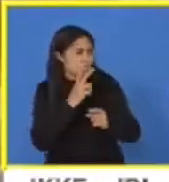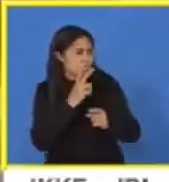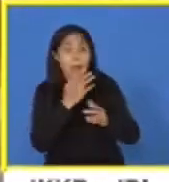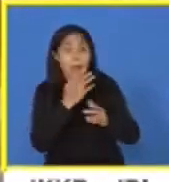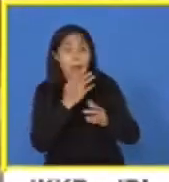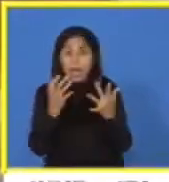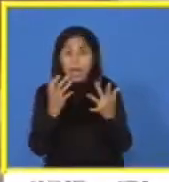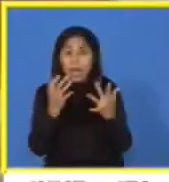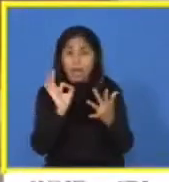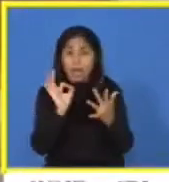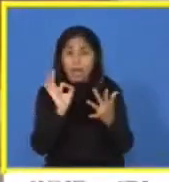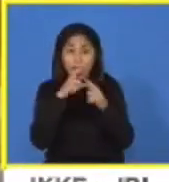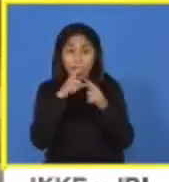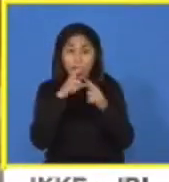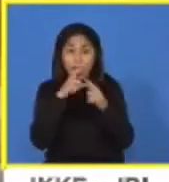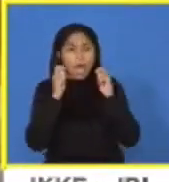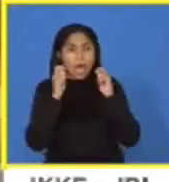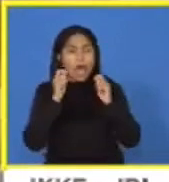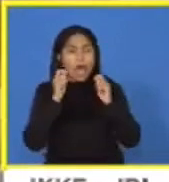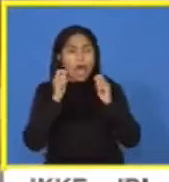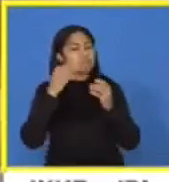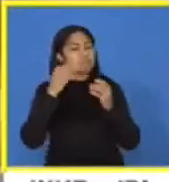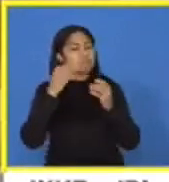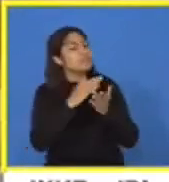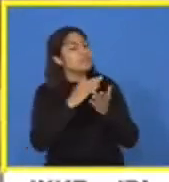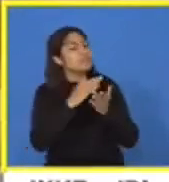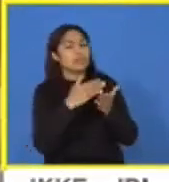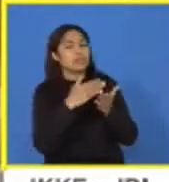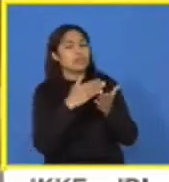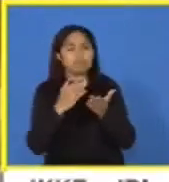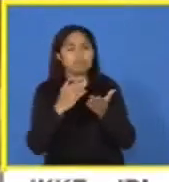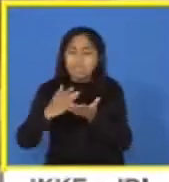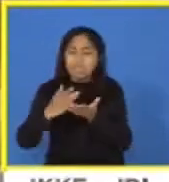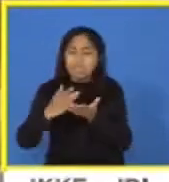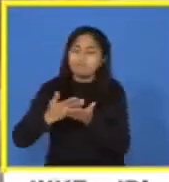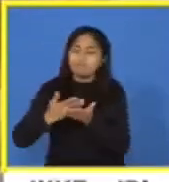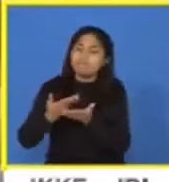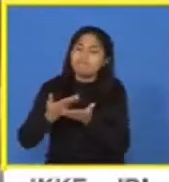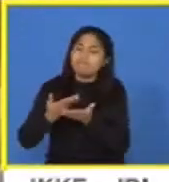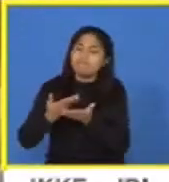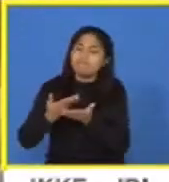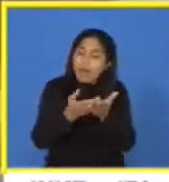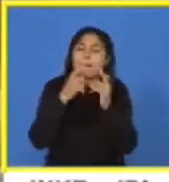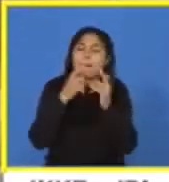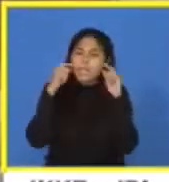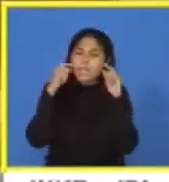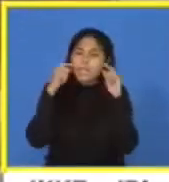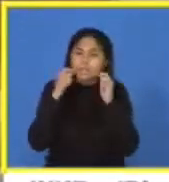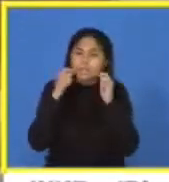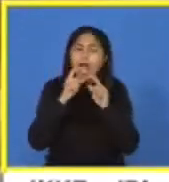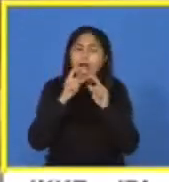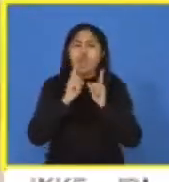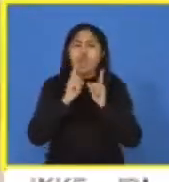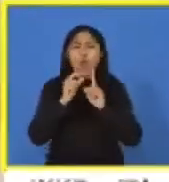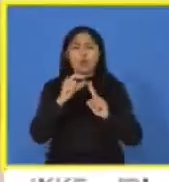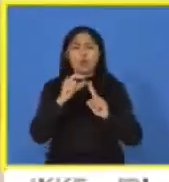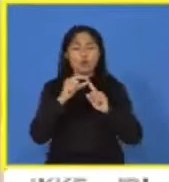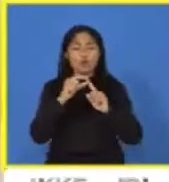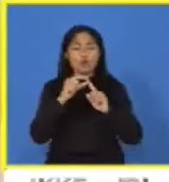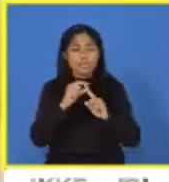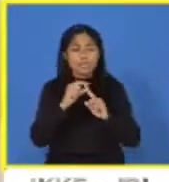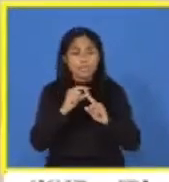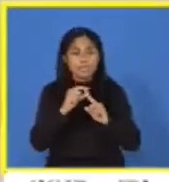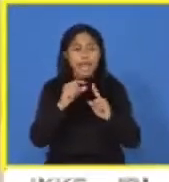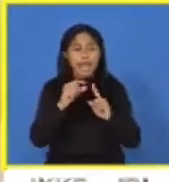tidak menggunakan masker juga dibagikan. Kami berikan. Ya. Ya. Nah, kaitan dengan promosi kesehatan ini, apakah lebih banyak di